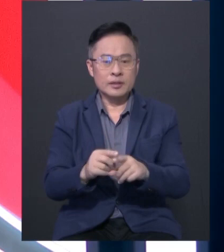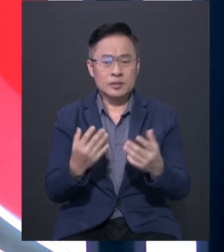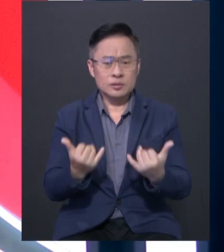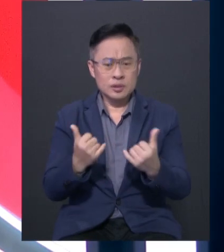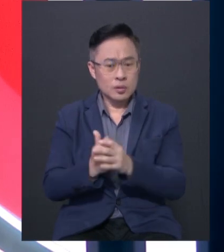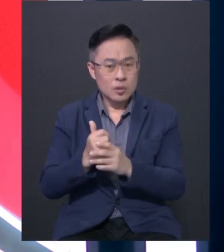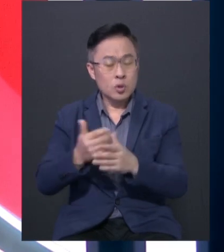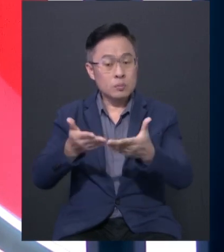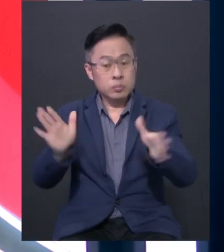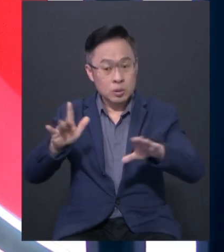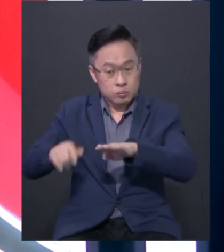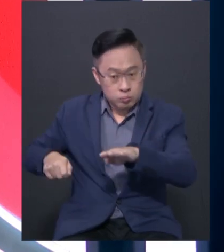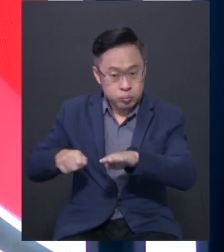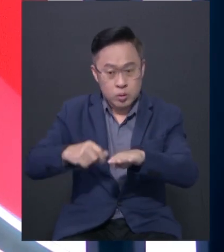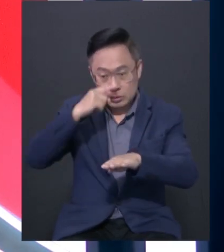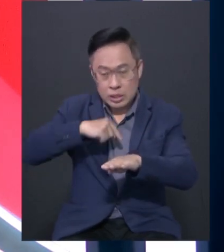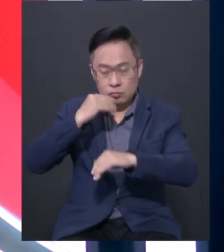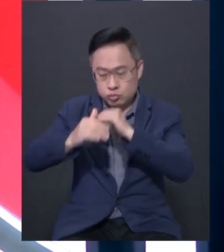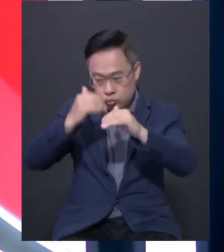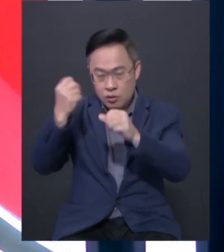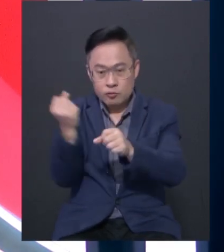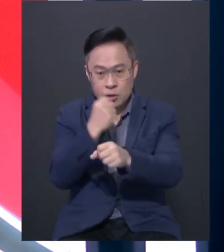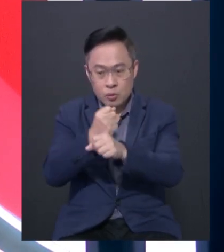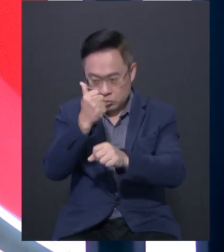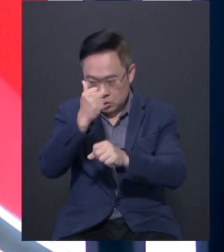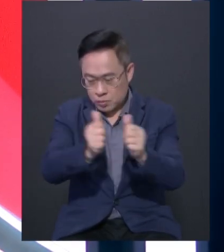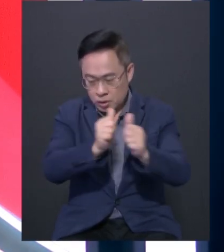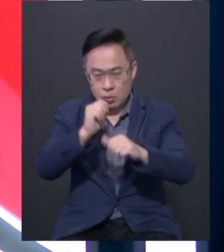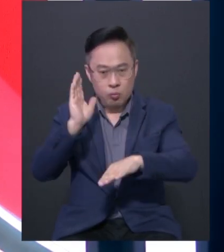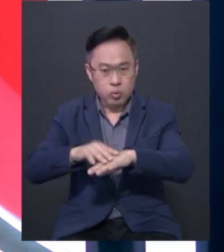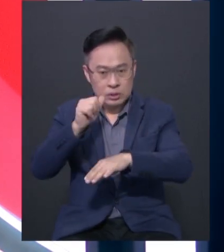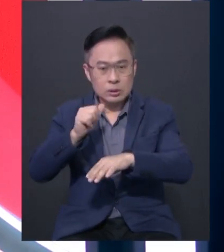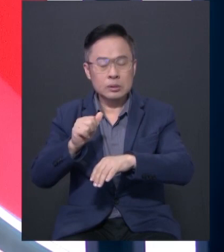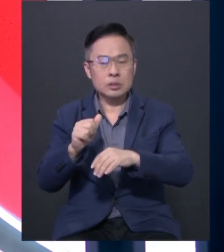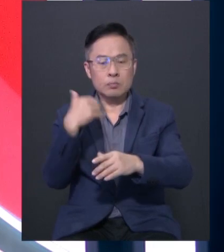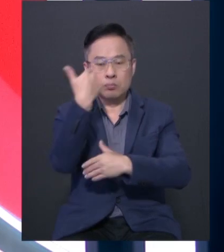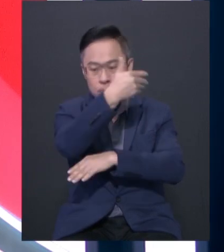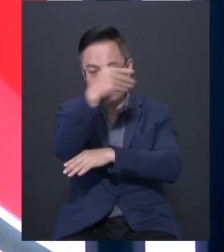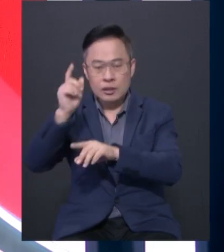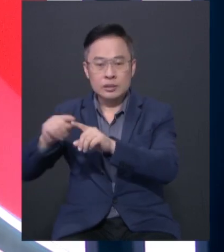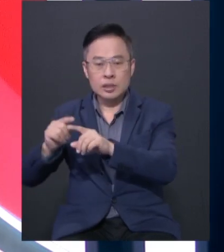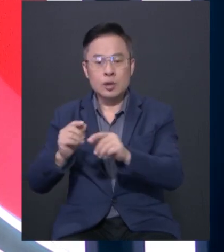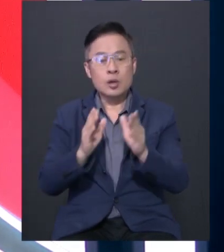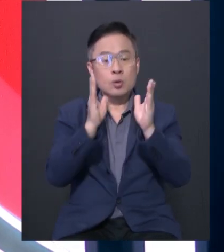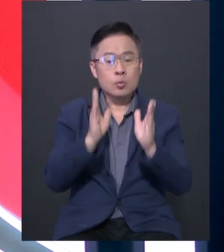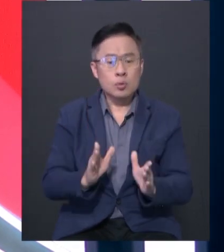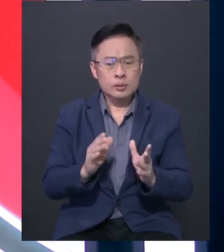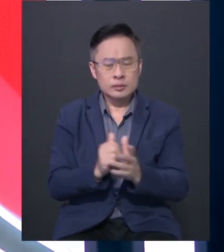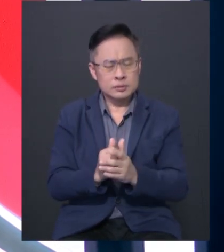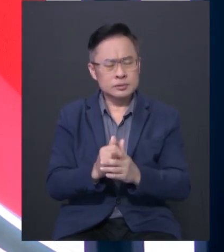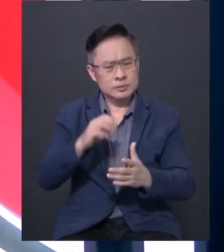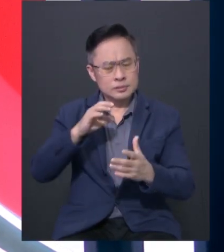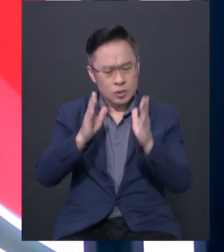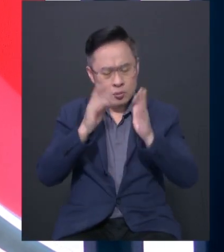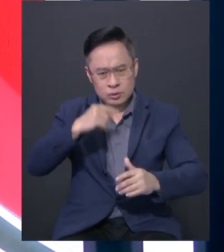งหลังเนี่ยพอมีนักสนุกเกอร์ของไทยที่ไปทำผลงานได้ดีในระดับนานาชาติเนี่ยมุมมองของใครหล